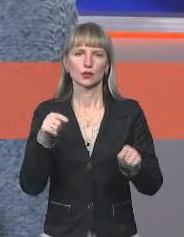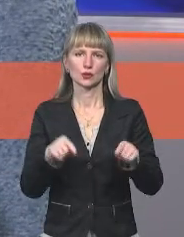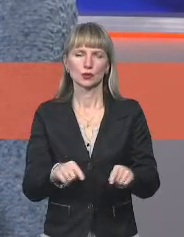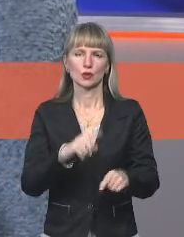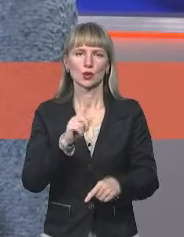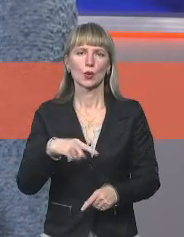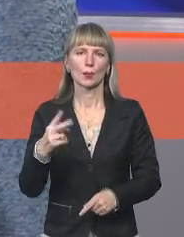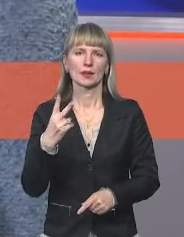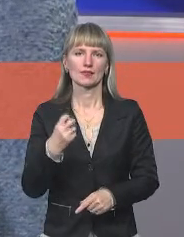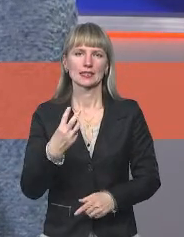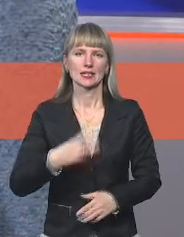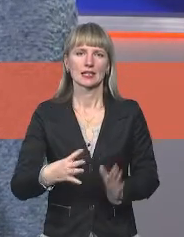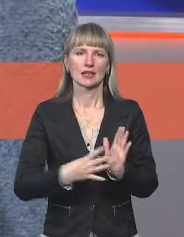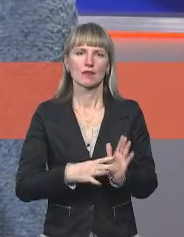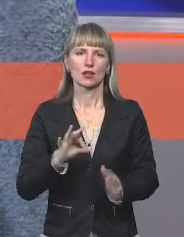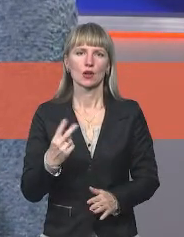за телефоном